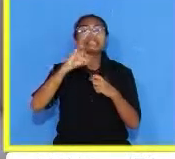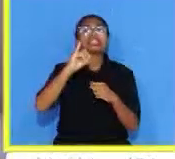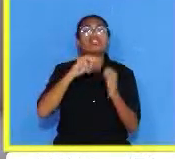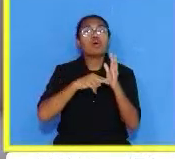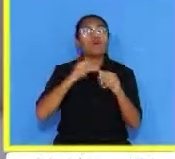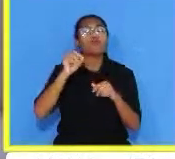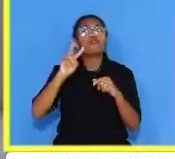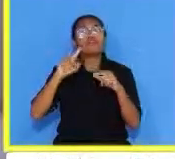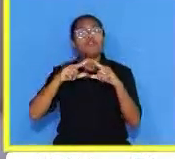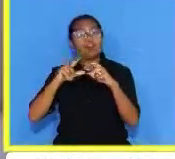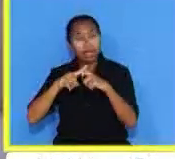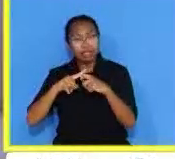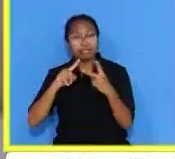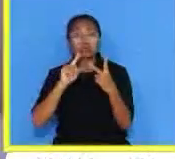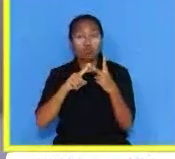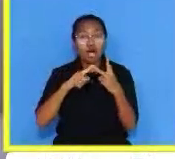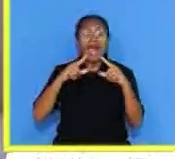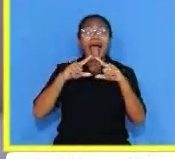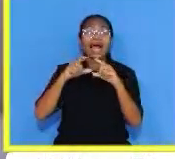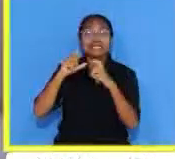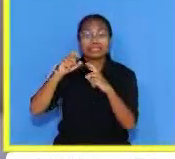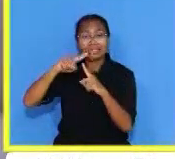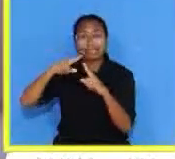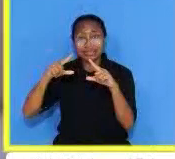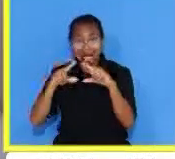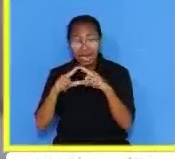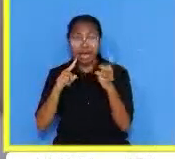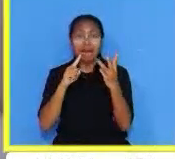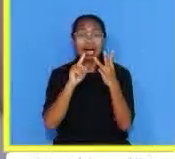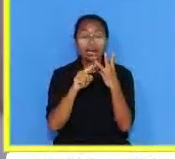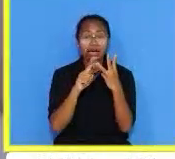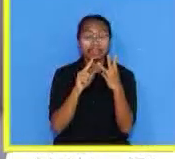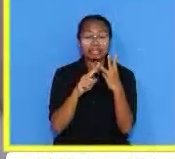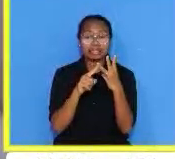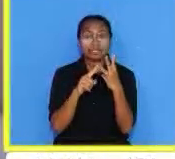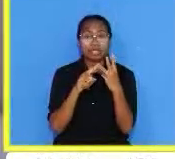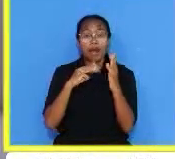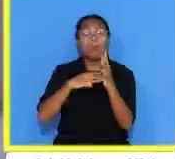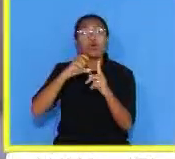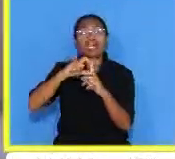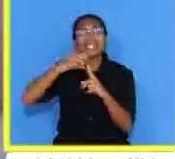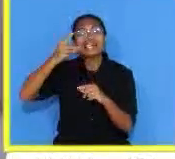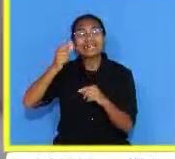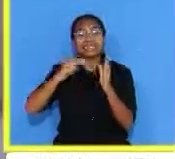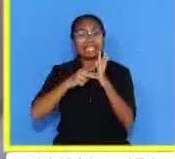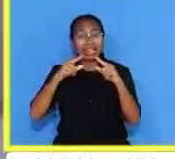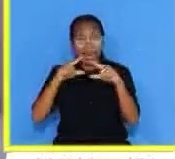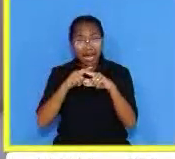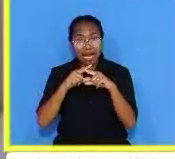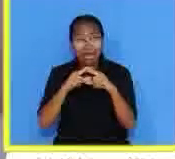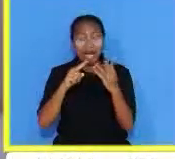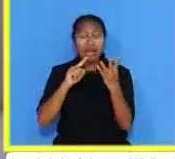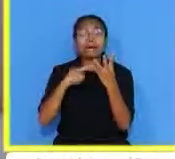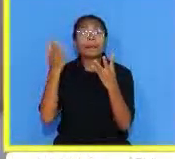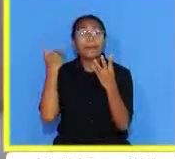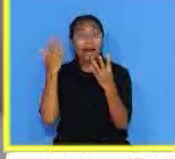Ya, kemudian ada jenis AstraZeneca, kemudian ada jenis Moderna, kemudian yang